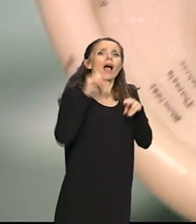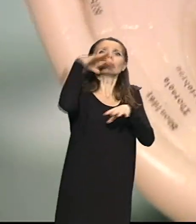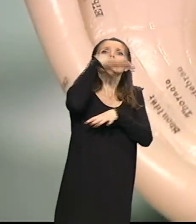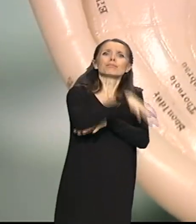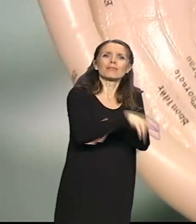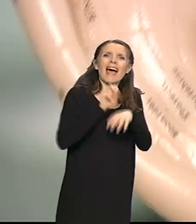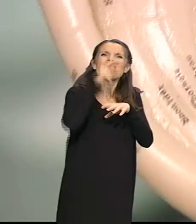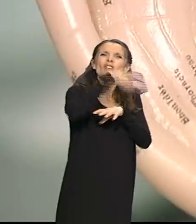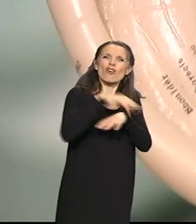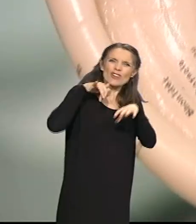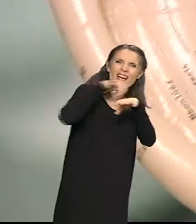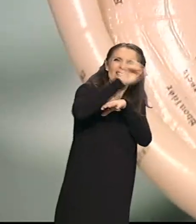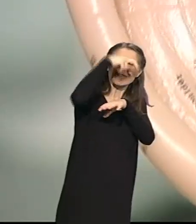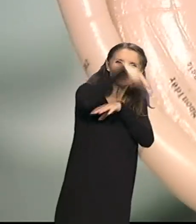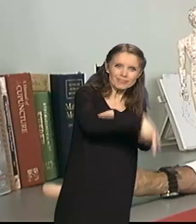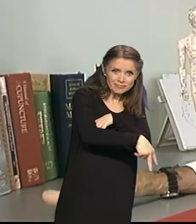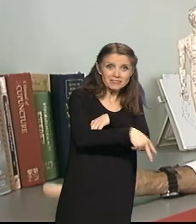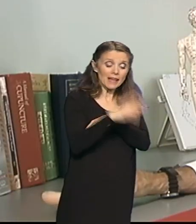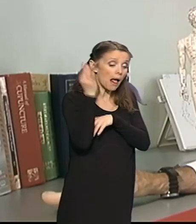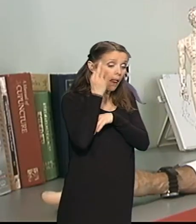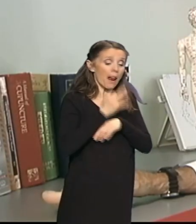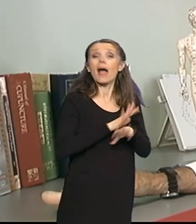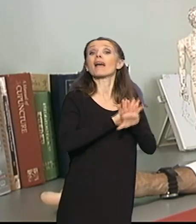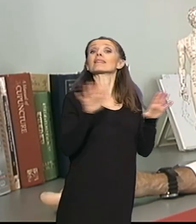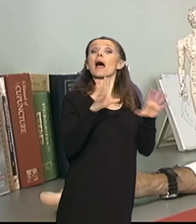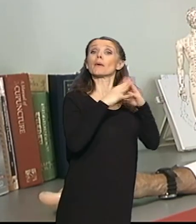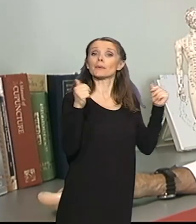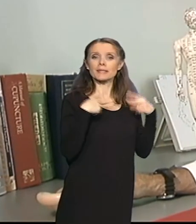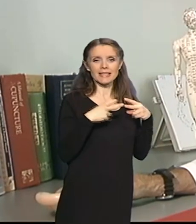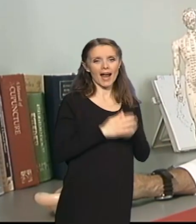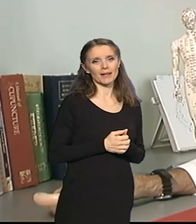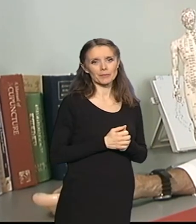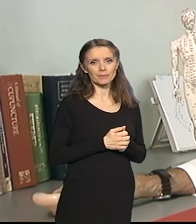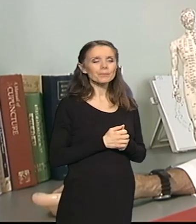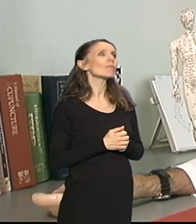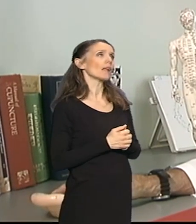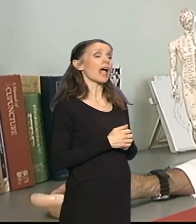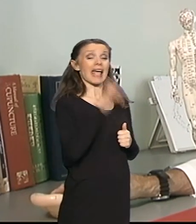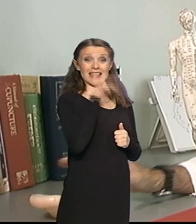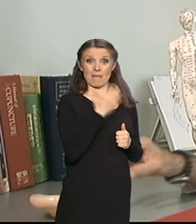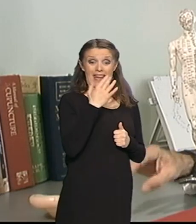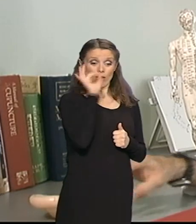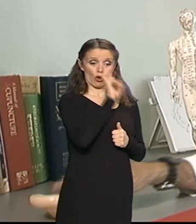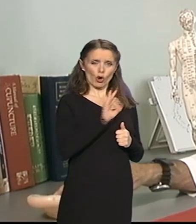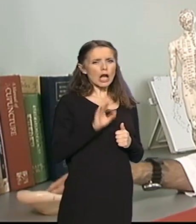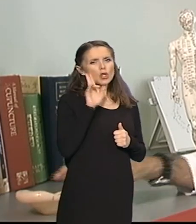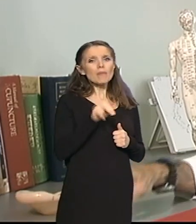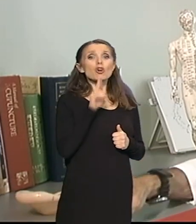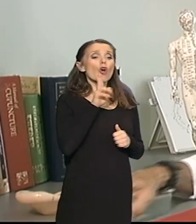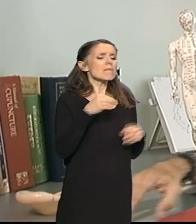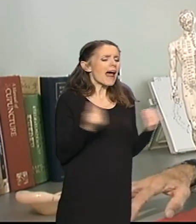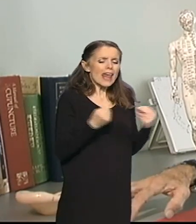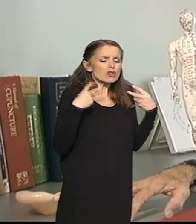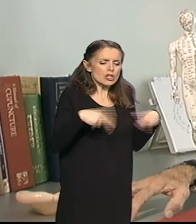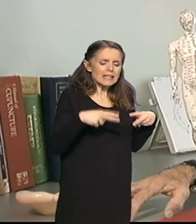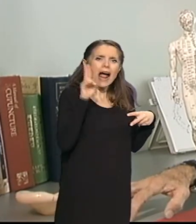nekoliko kombinacija tačaka koje pomožu da se strah reguliše, a to sad kako to radi? Znači, princip je da svaki